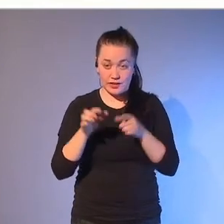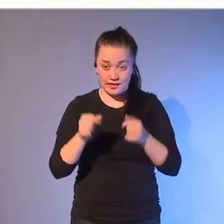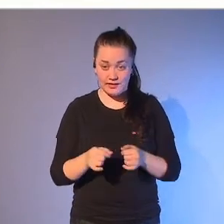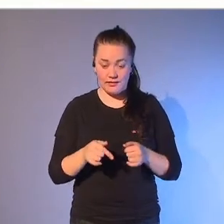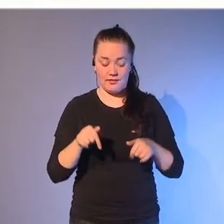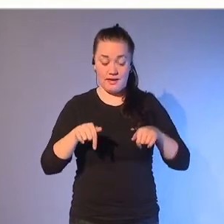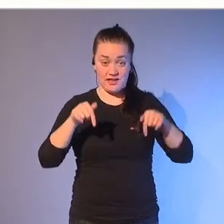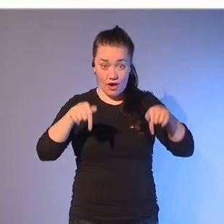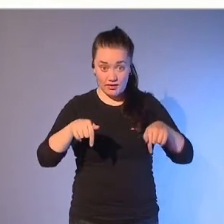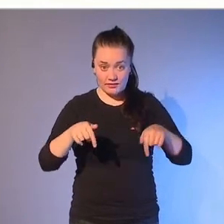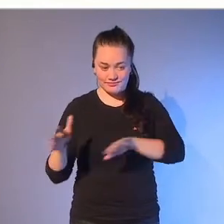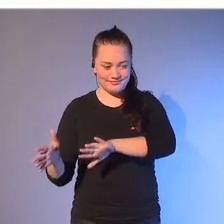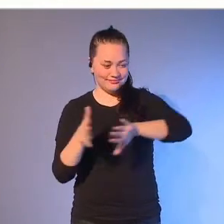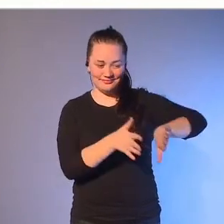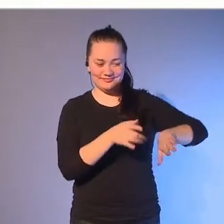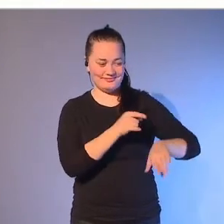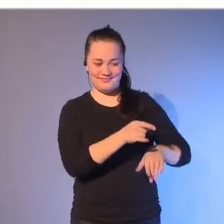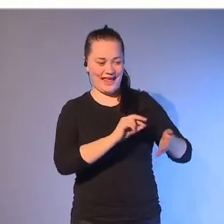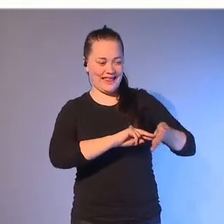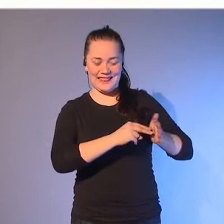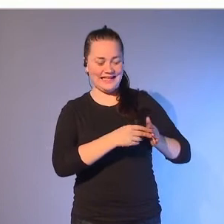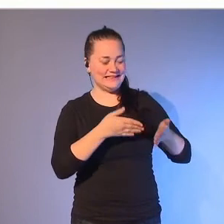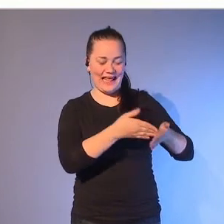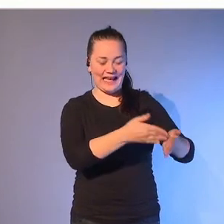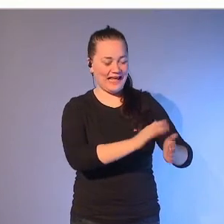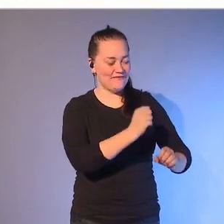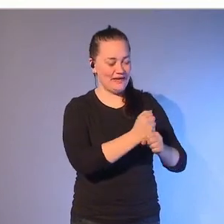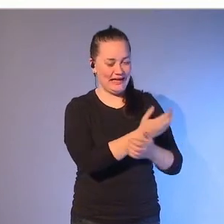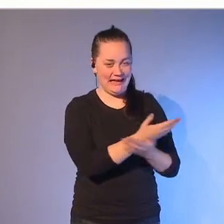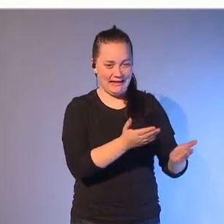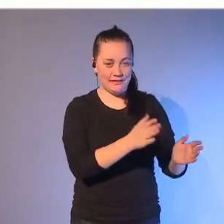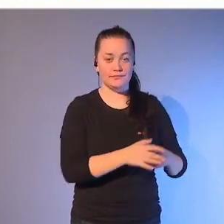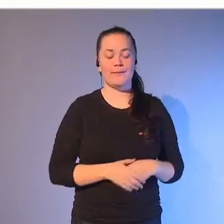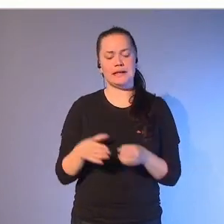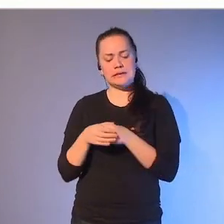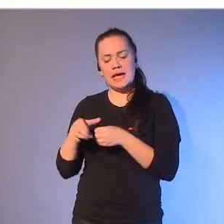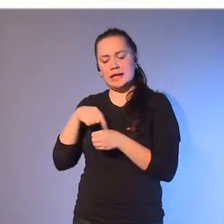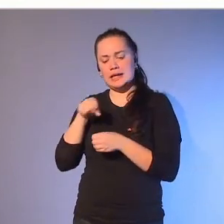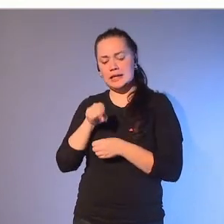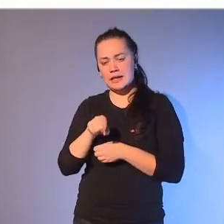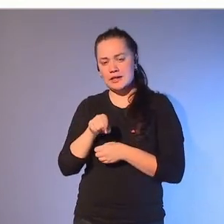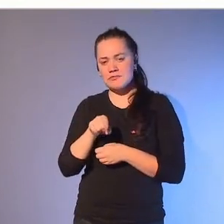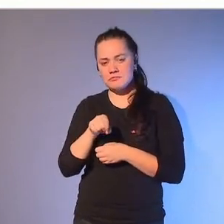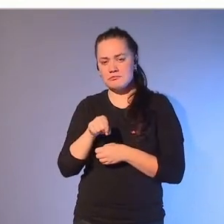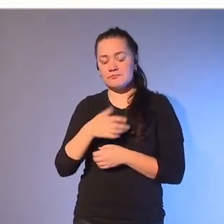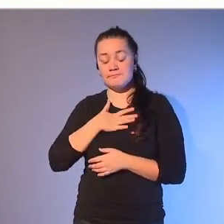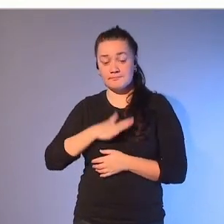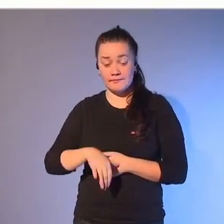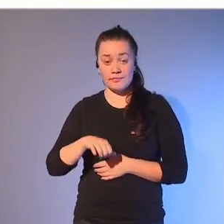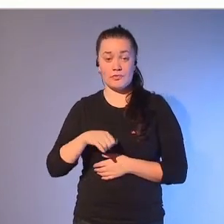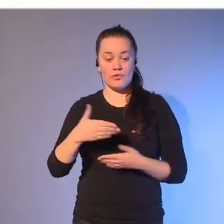dag er ikke det en teknisk hindring i det hele tatt. Men kjernen her er jo det. Når du